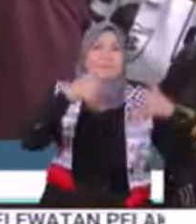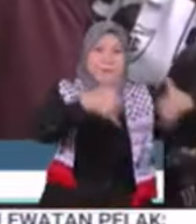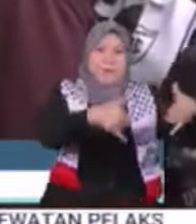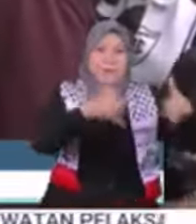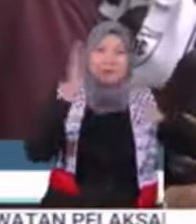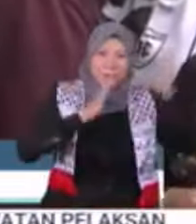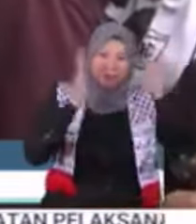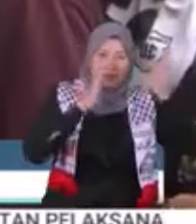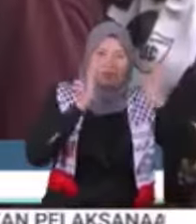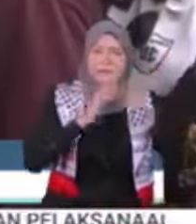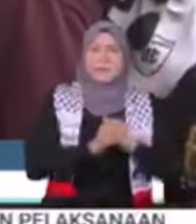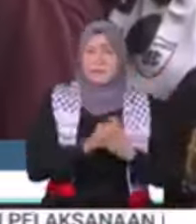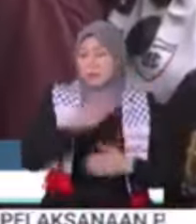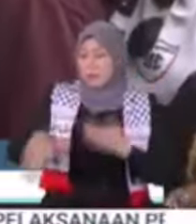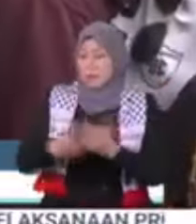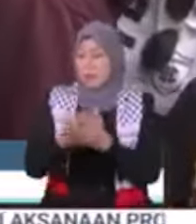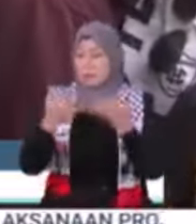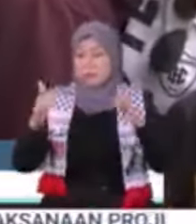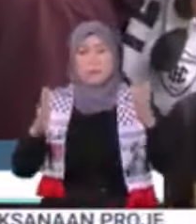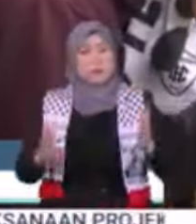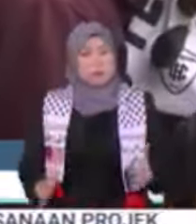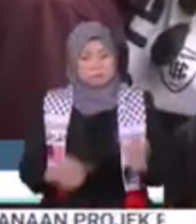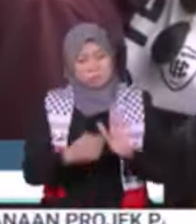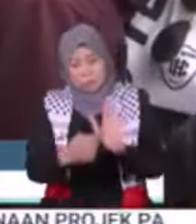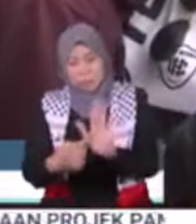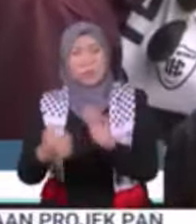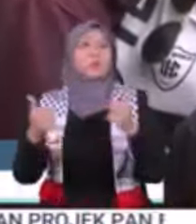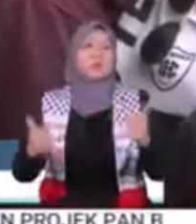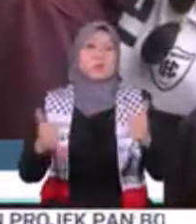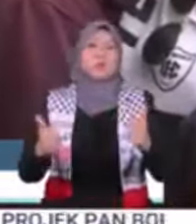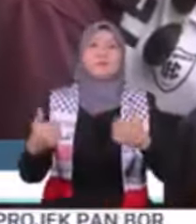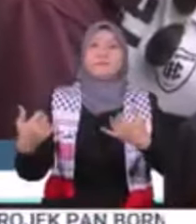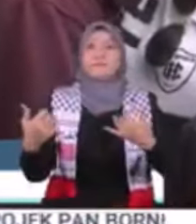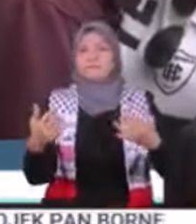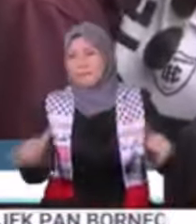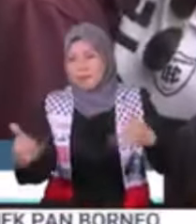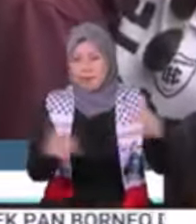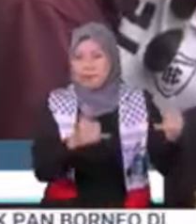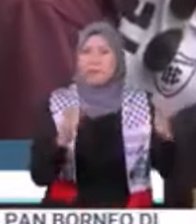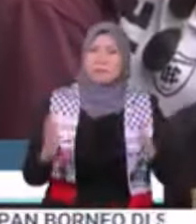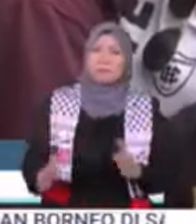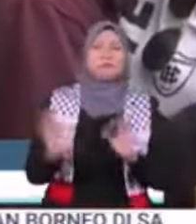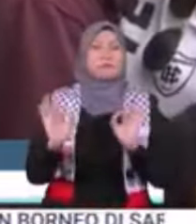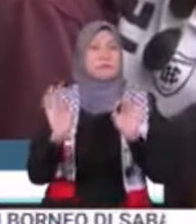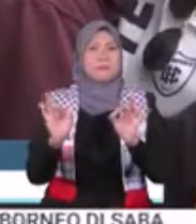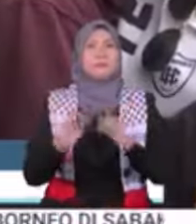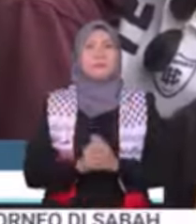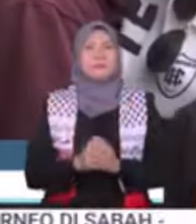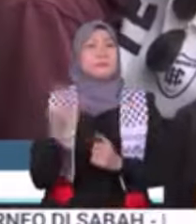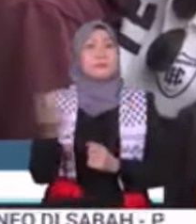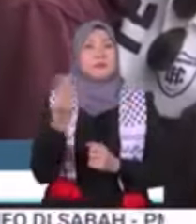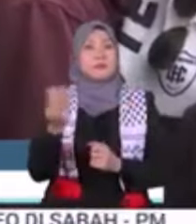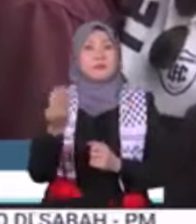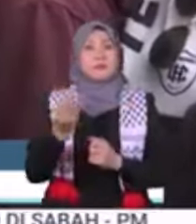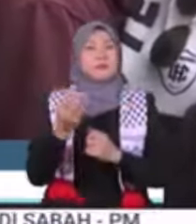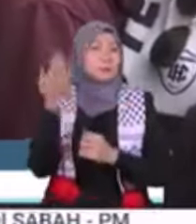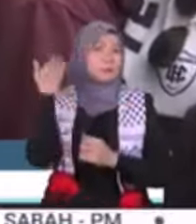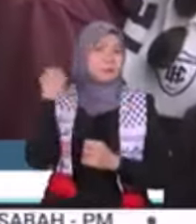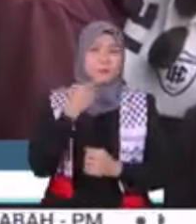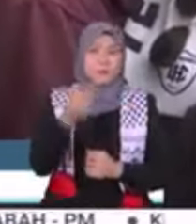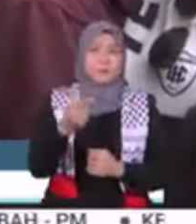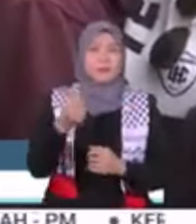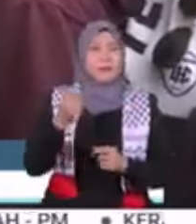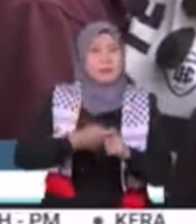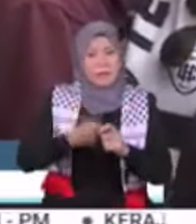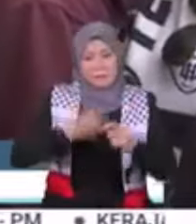then saya rasa semua player dia perform very well dalam kita punya ACL. Dan macam yang selalu Estabah selalu cakap,